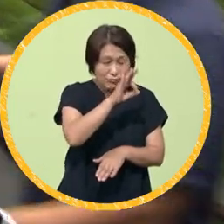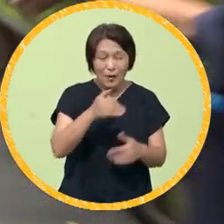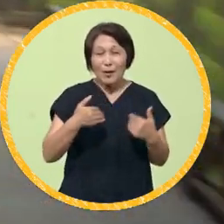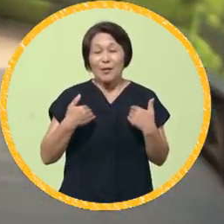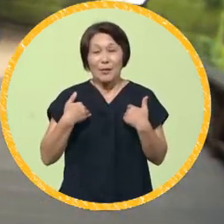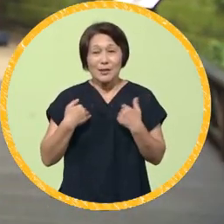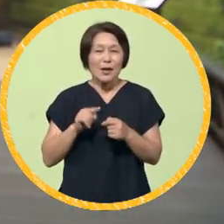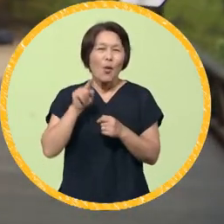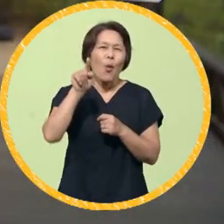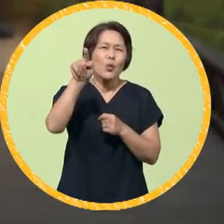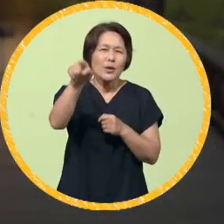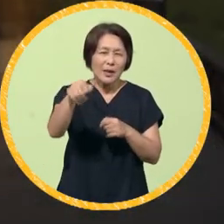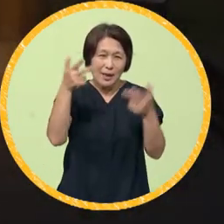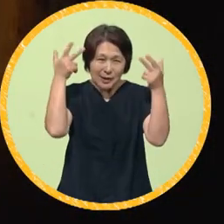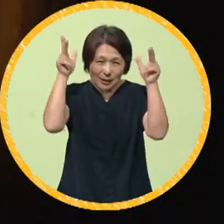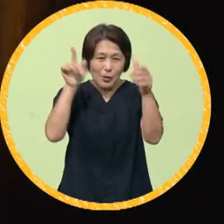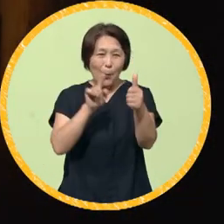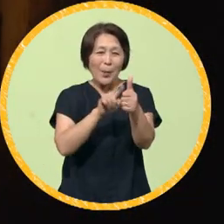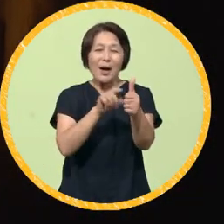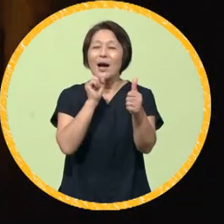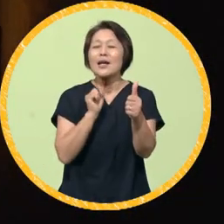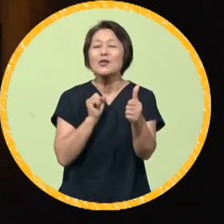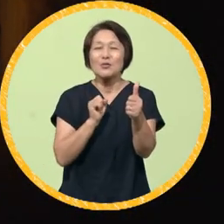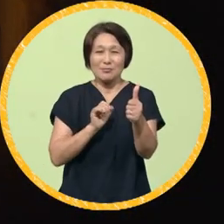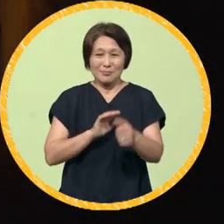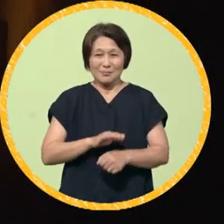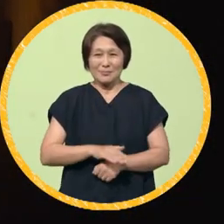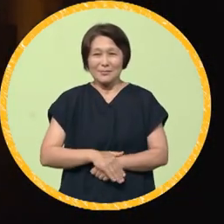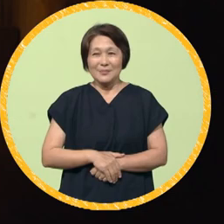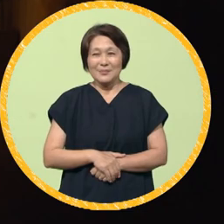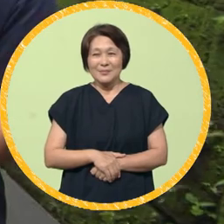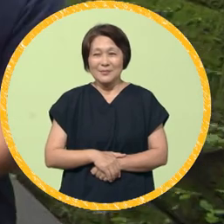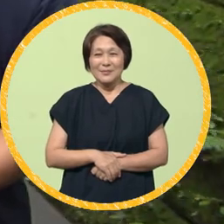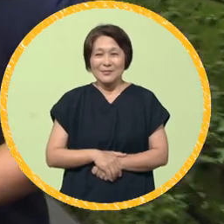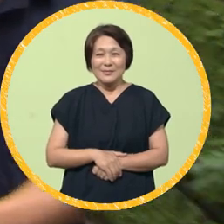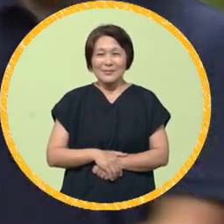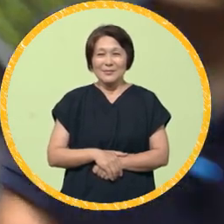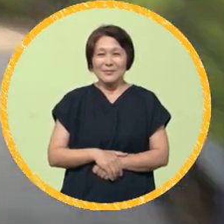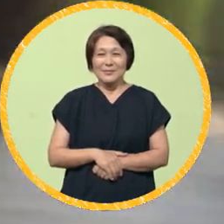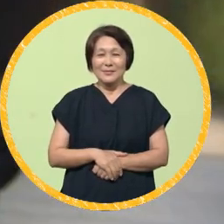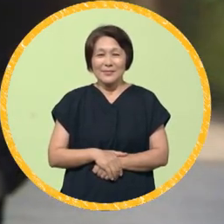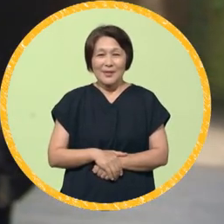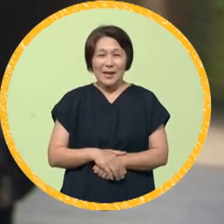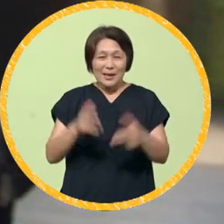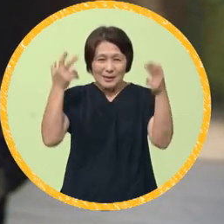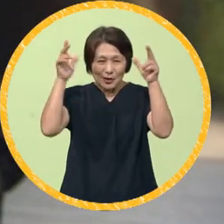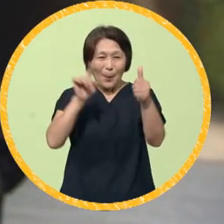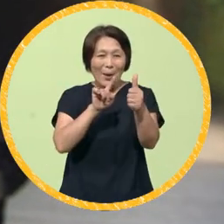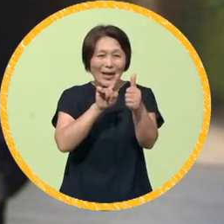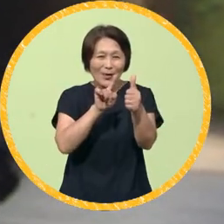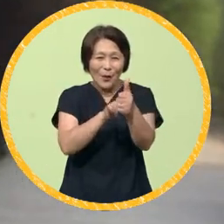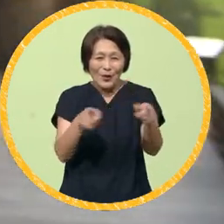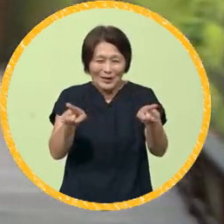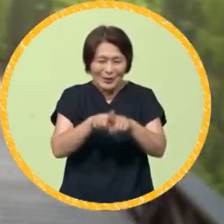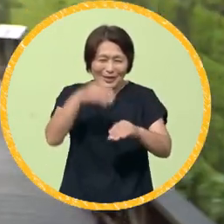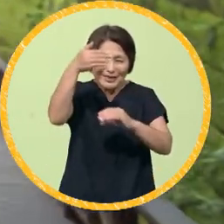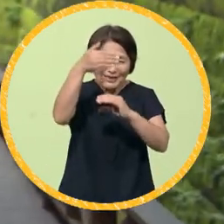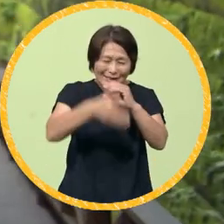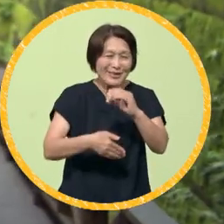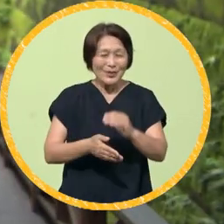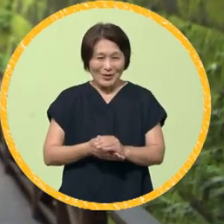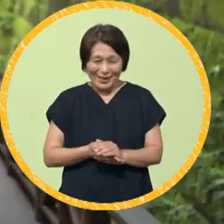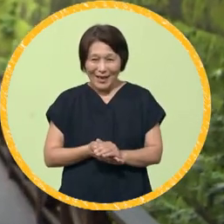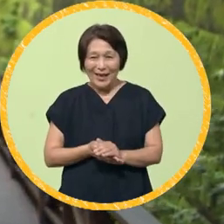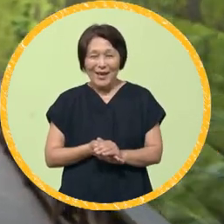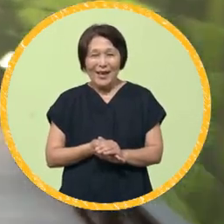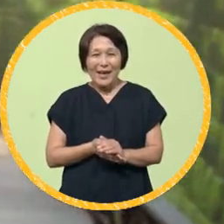にこの奥にいるんですか。 いるんですよ。 いやー、これは皆さんちょっとチョッパーと写真撮って、ぜひカナスタグラ